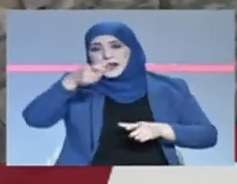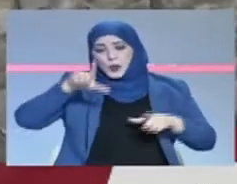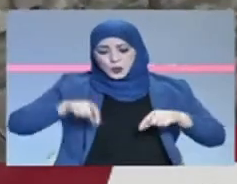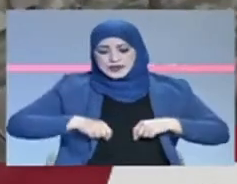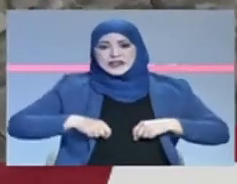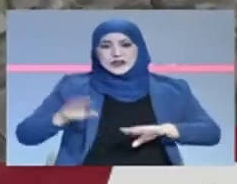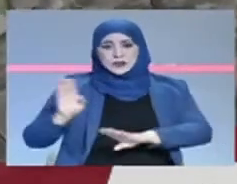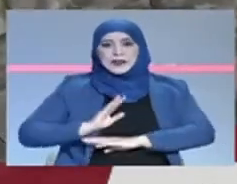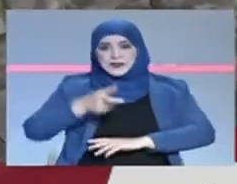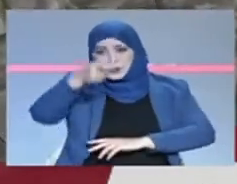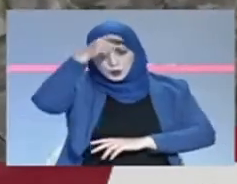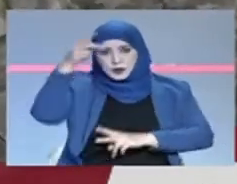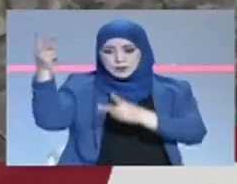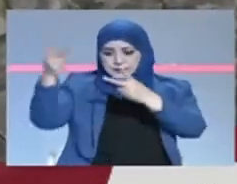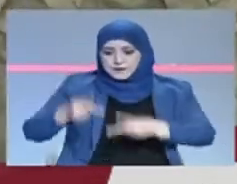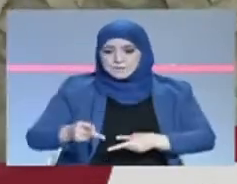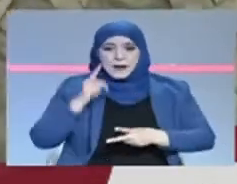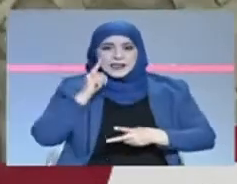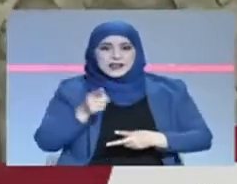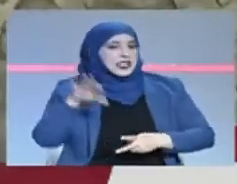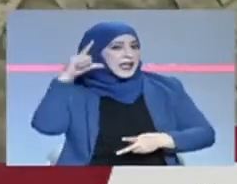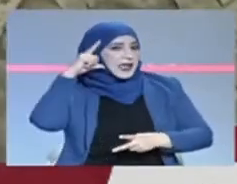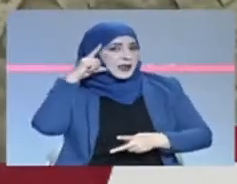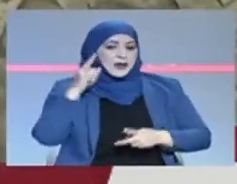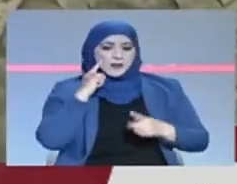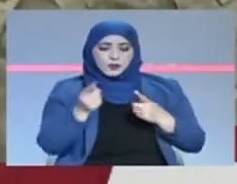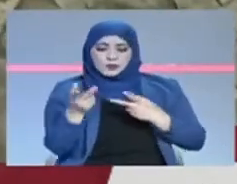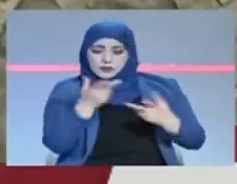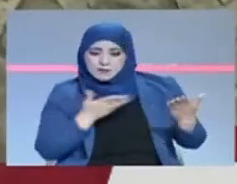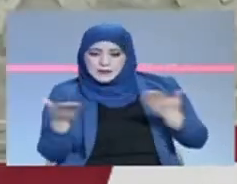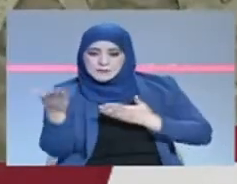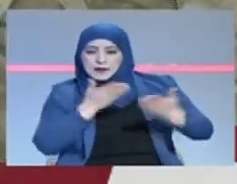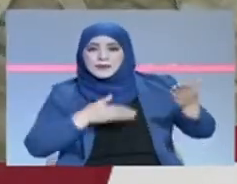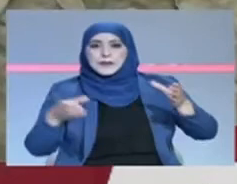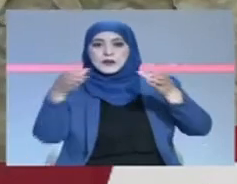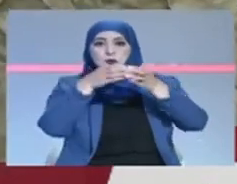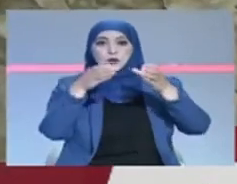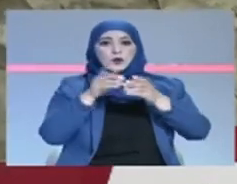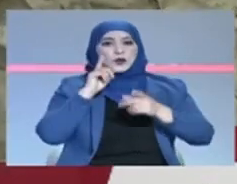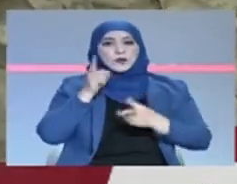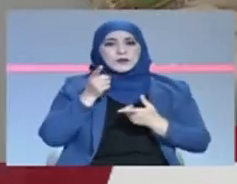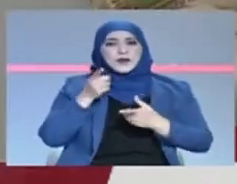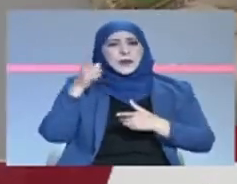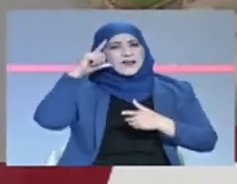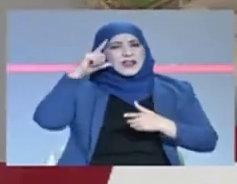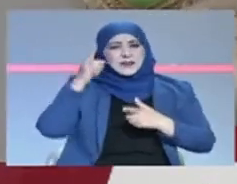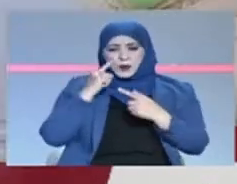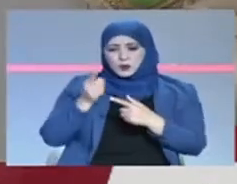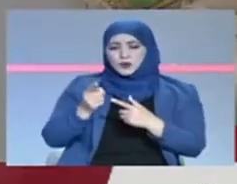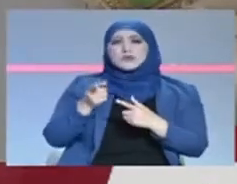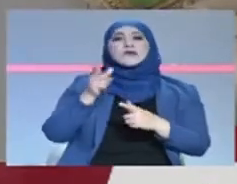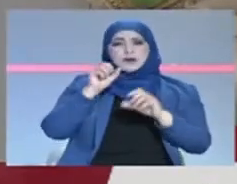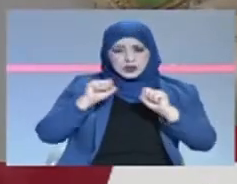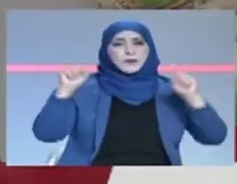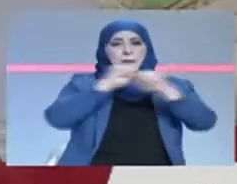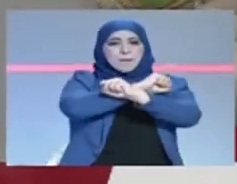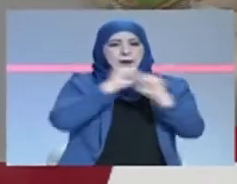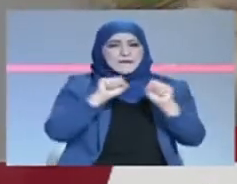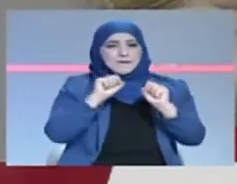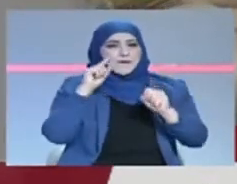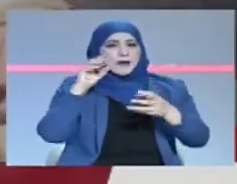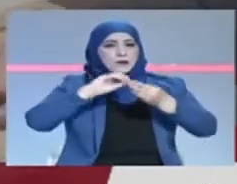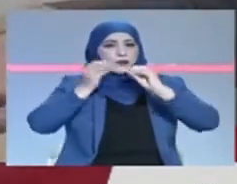زيارة تفقد للقوات التركية قرأها متابعون للشأن الليبي على أنها تنذر بانفجار متوقع للوضع في